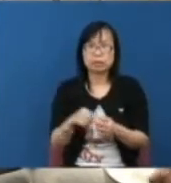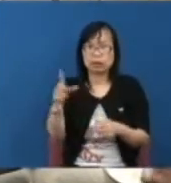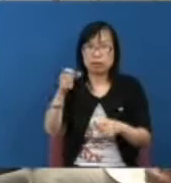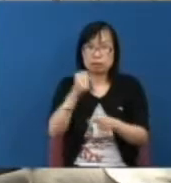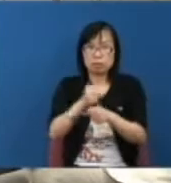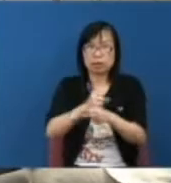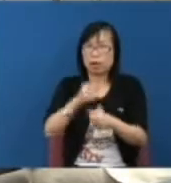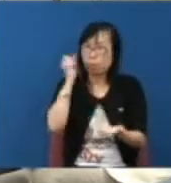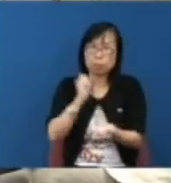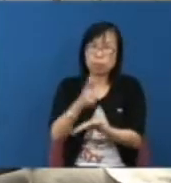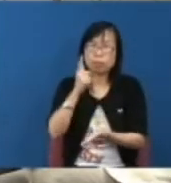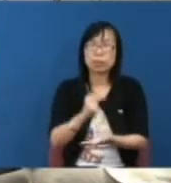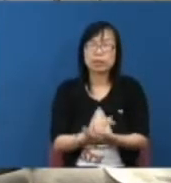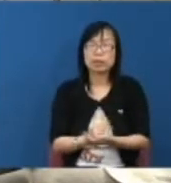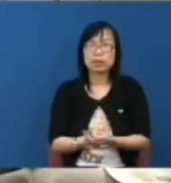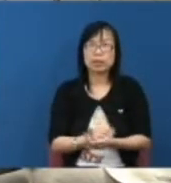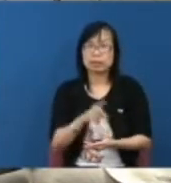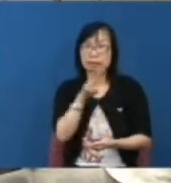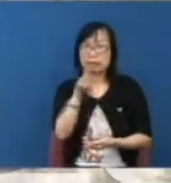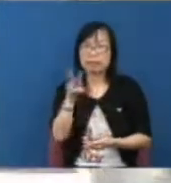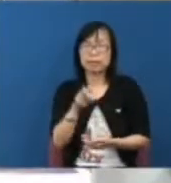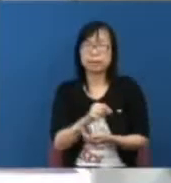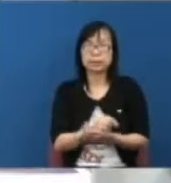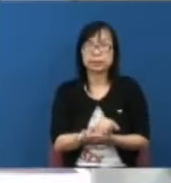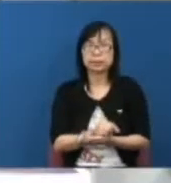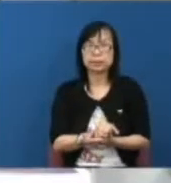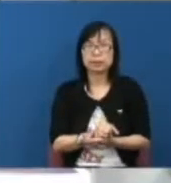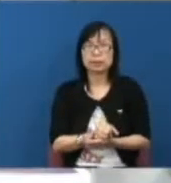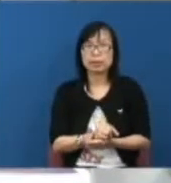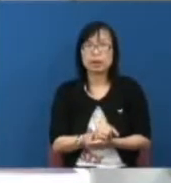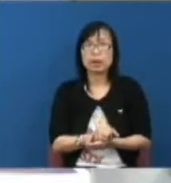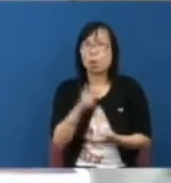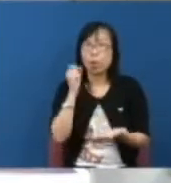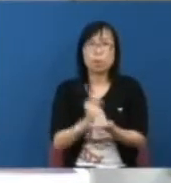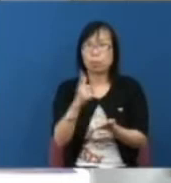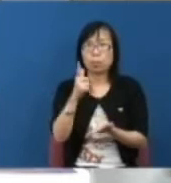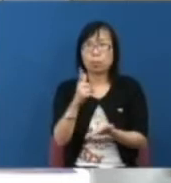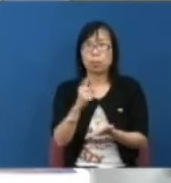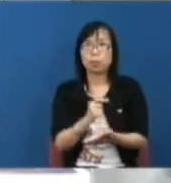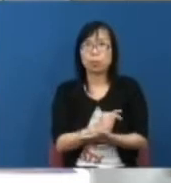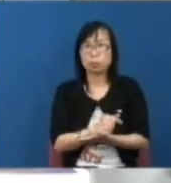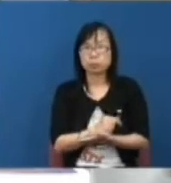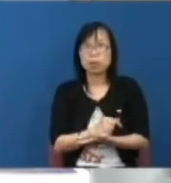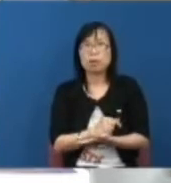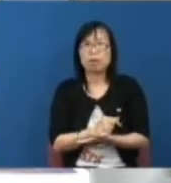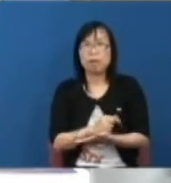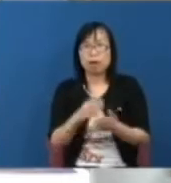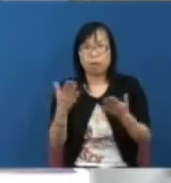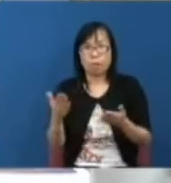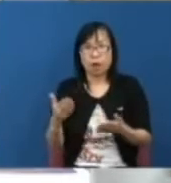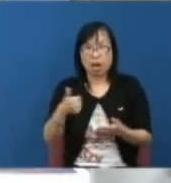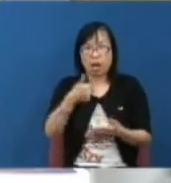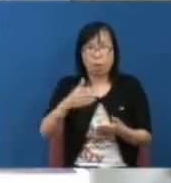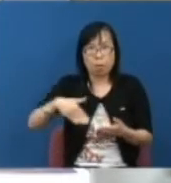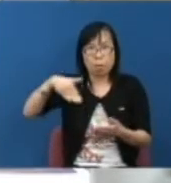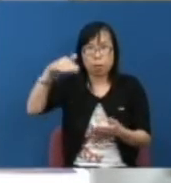可能更加貴，咁啊睇視乎情況啦，有啲即係貴啲嘅，即係嗰啲豪宅啊，嗰啲佢哋自己 effort 得起，咁可